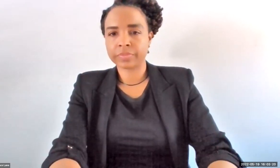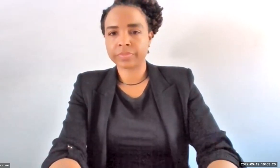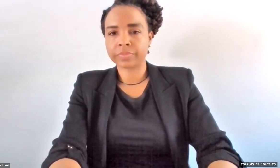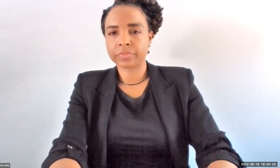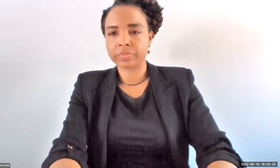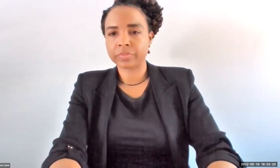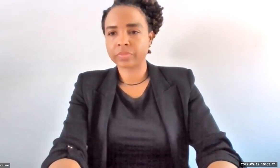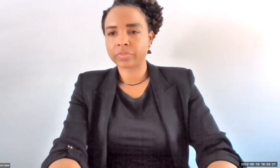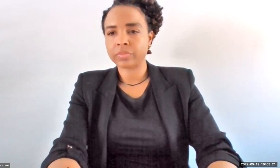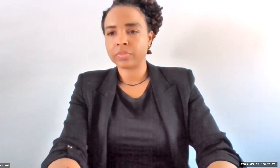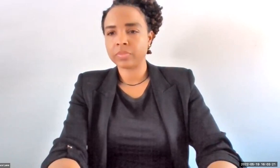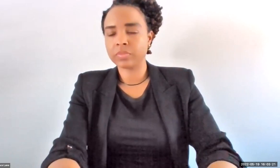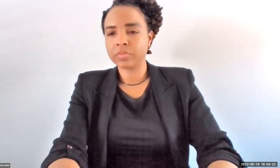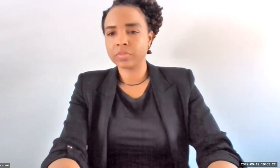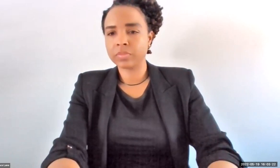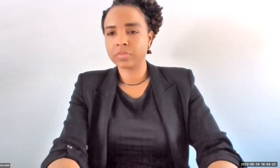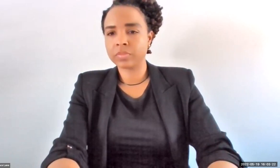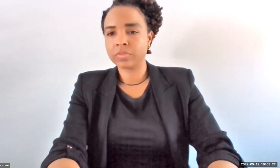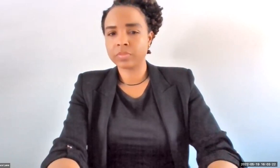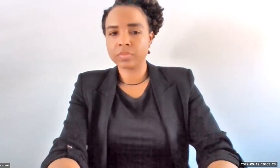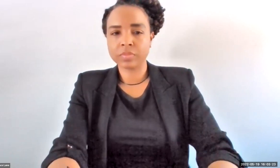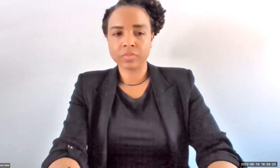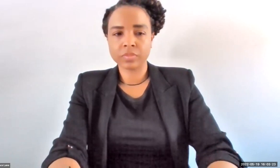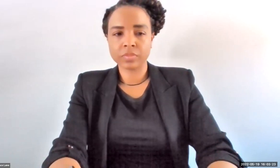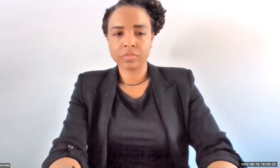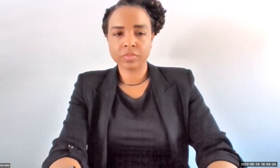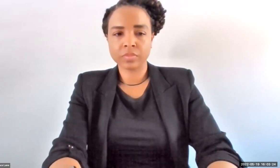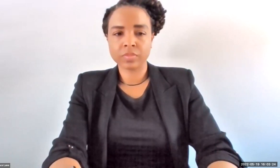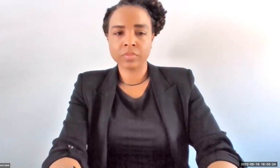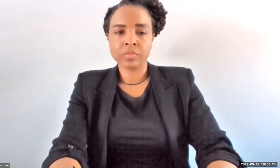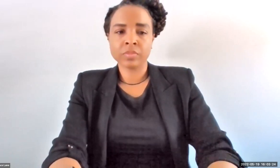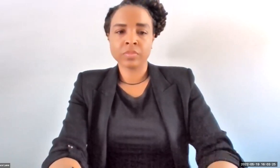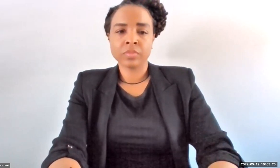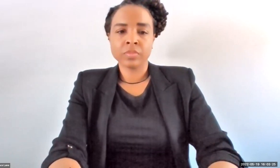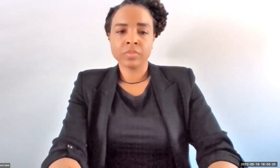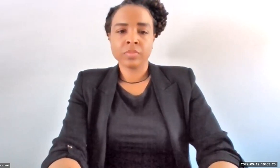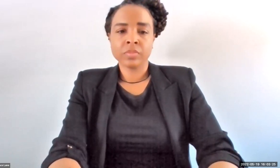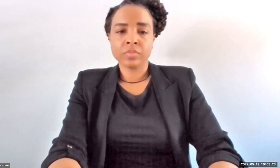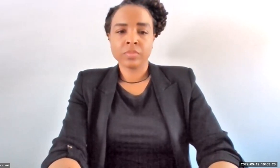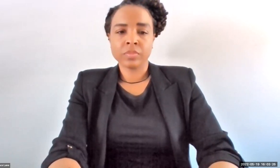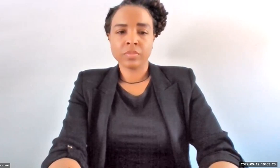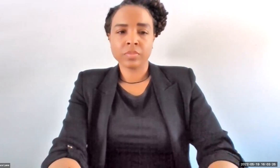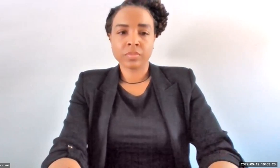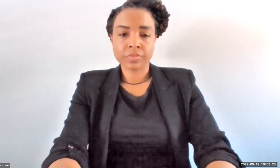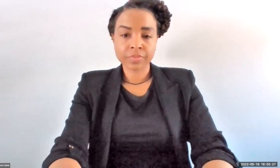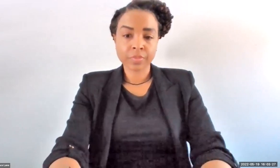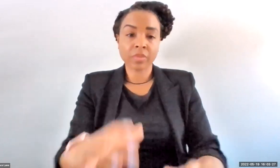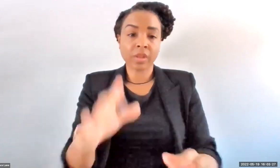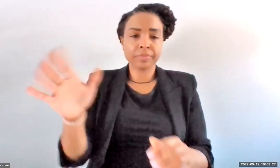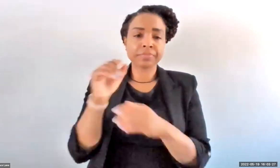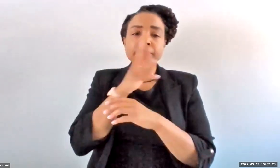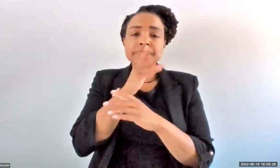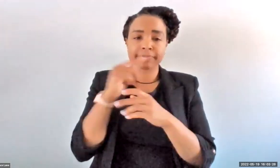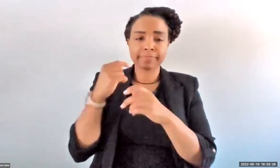tenemos intérpretes que puedan interpretar en español, pero vamos a poder tomar el audio e interpretarlo y